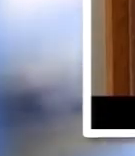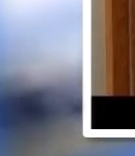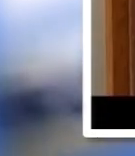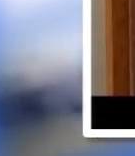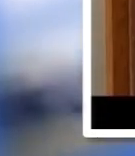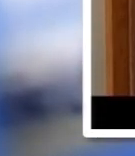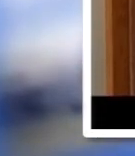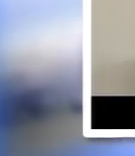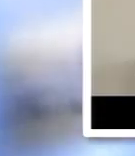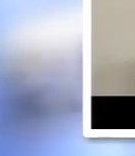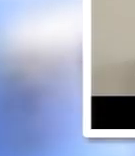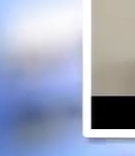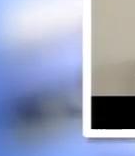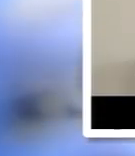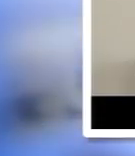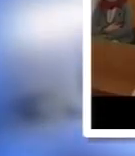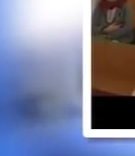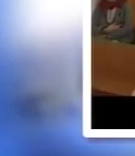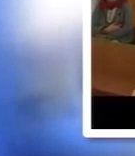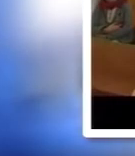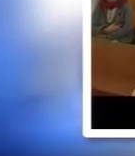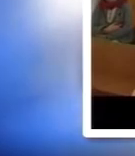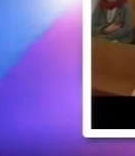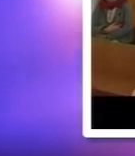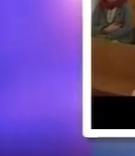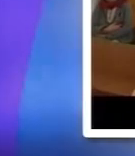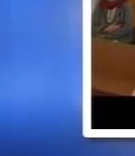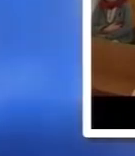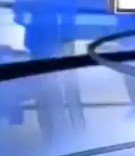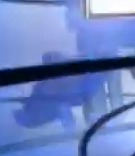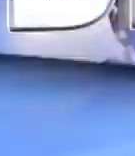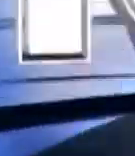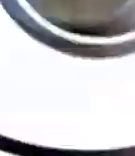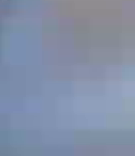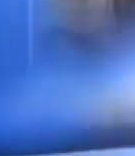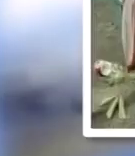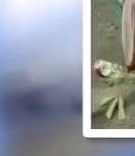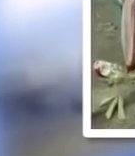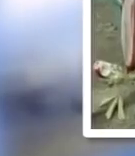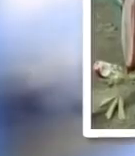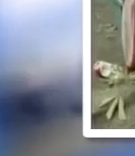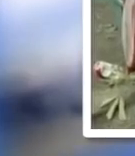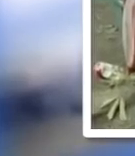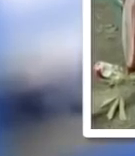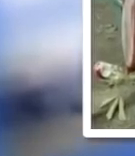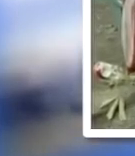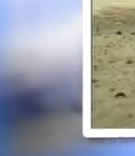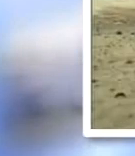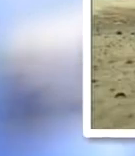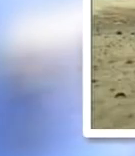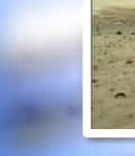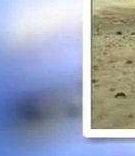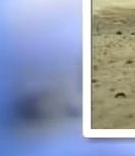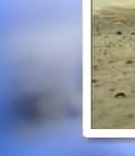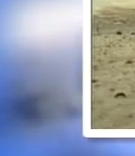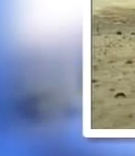Скандал щодо опалення на торфі, яке хочуть запустити у Тернополі, не вщухає. З 1 січня, відповідно до